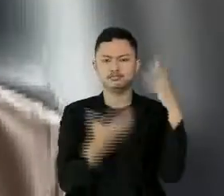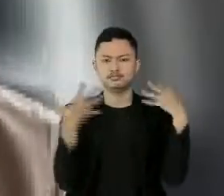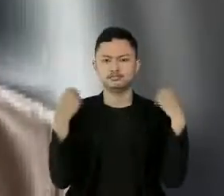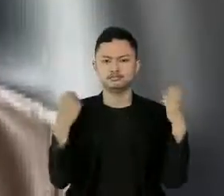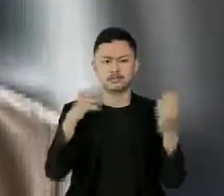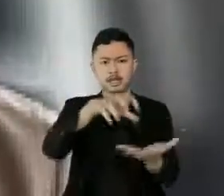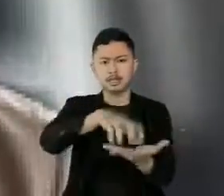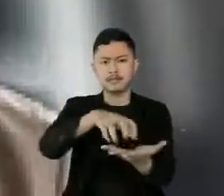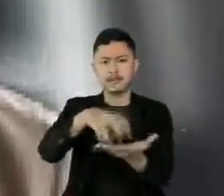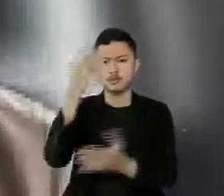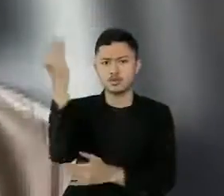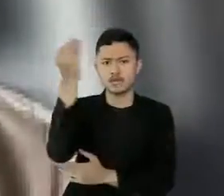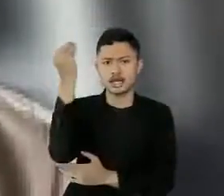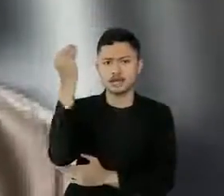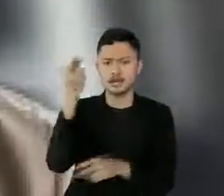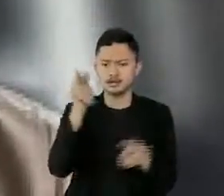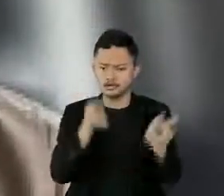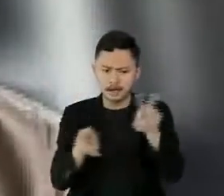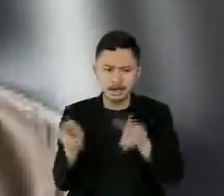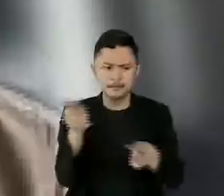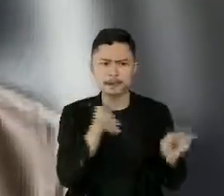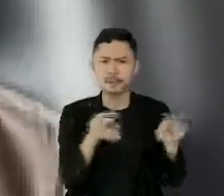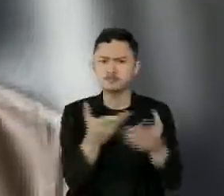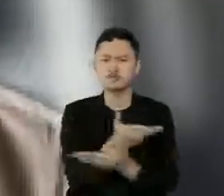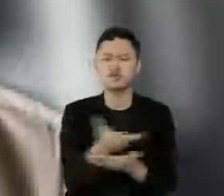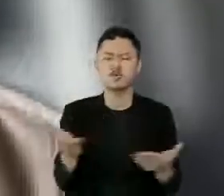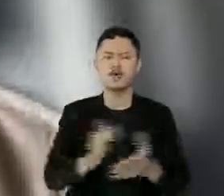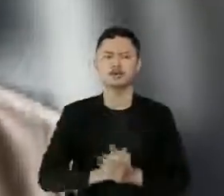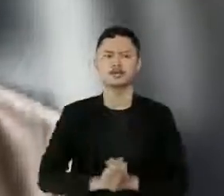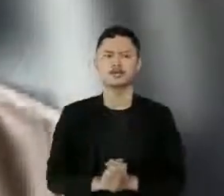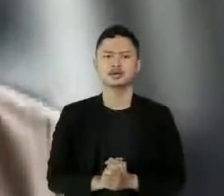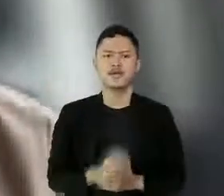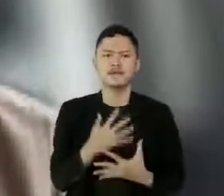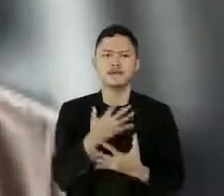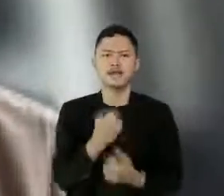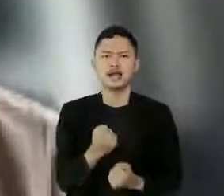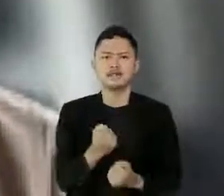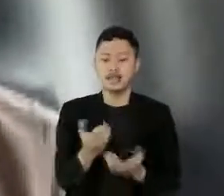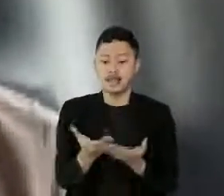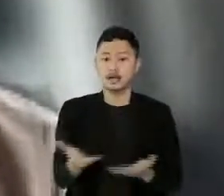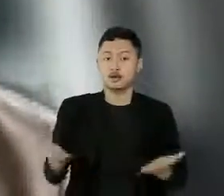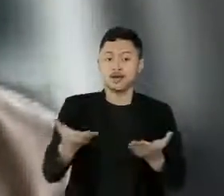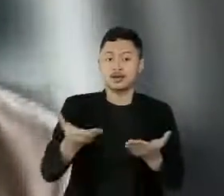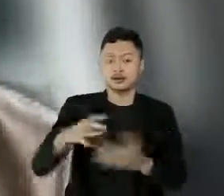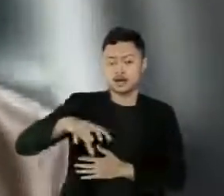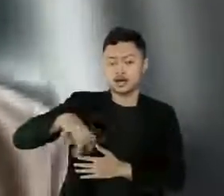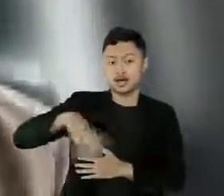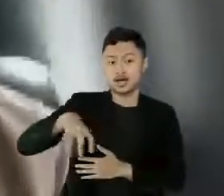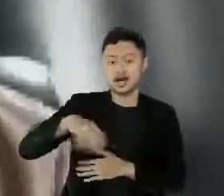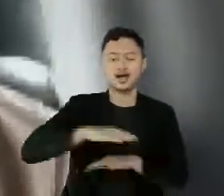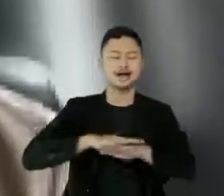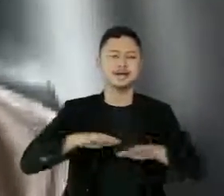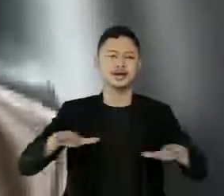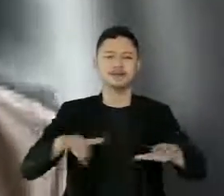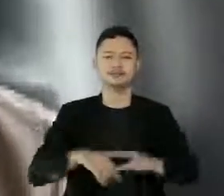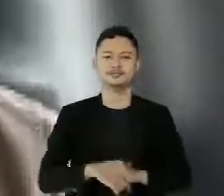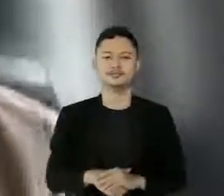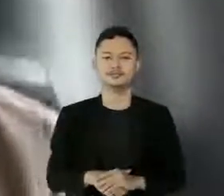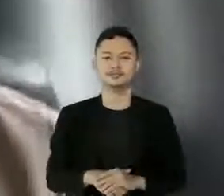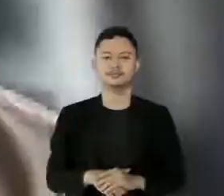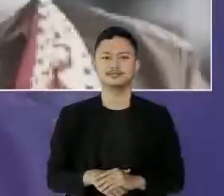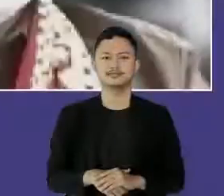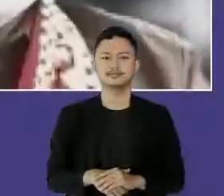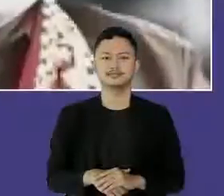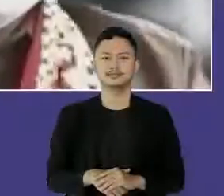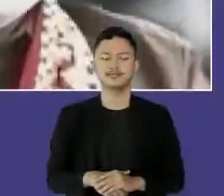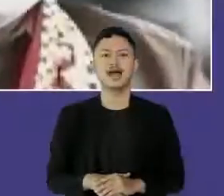seluruh destinasi wisata dan sentra ekonomi kreatif agar lingkungan dan keluarganya terjaga. Jadi kata kuncinya